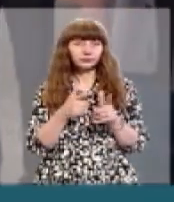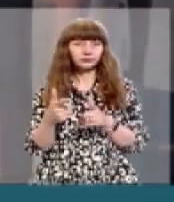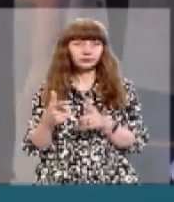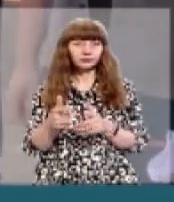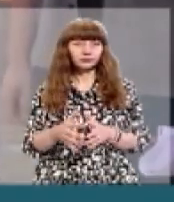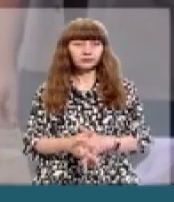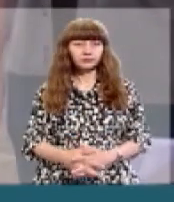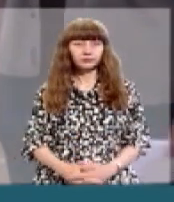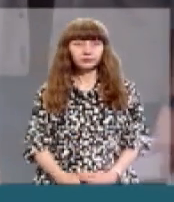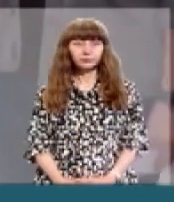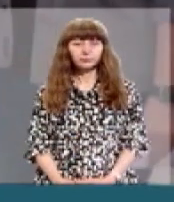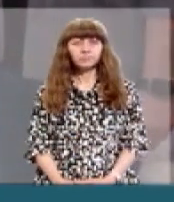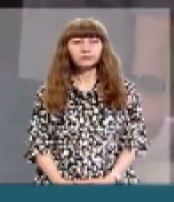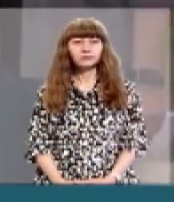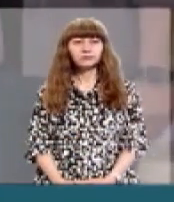начать.